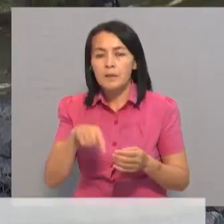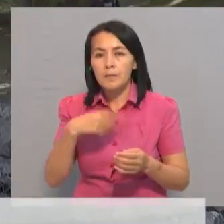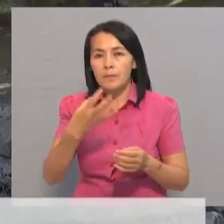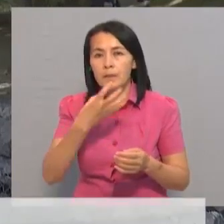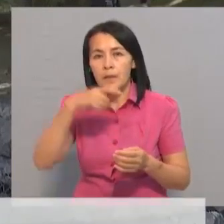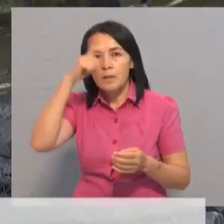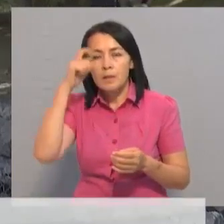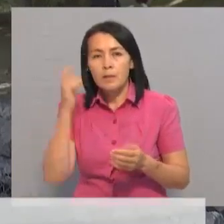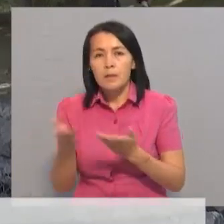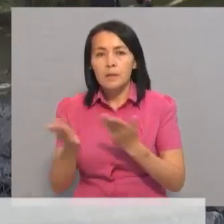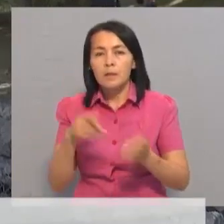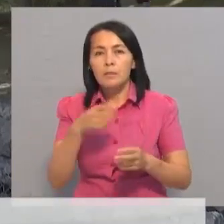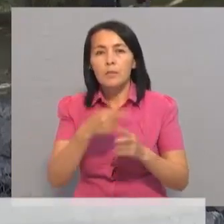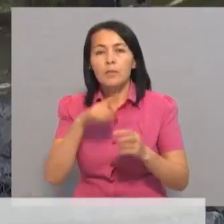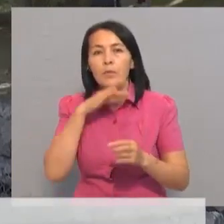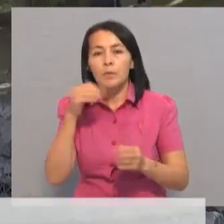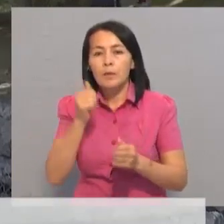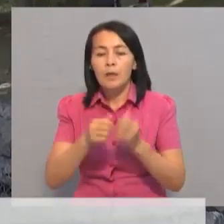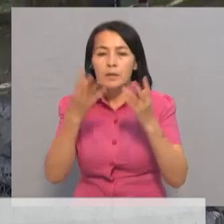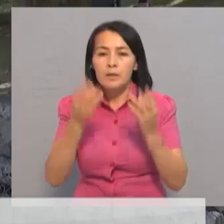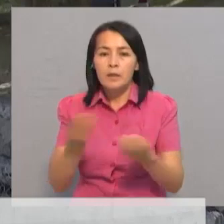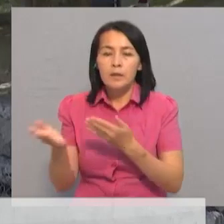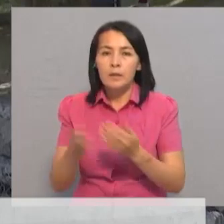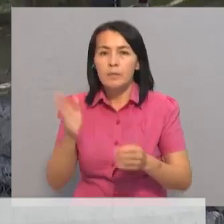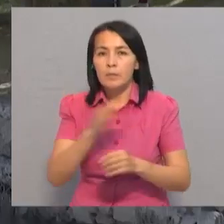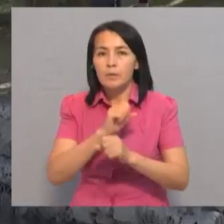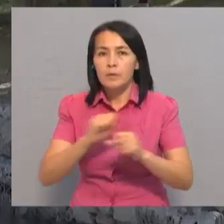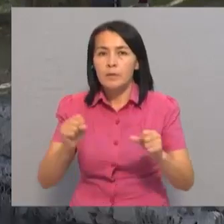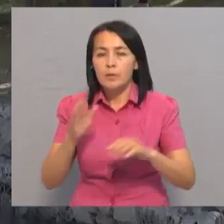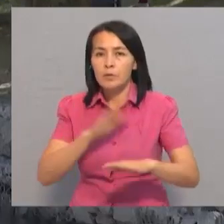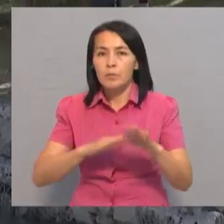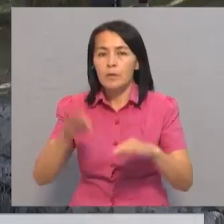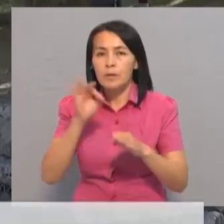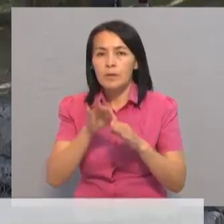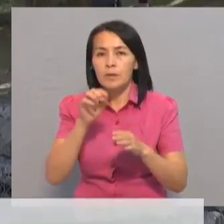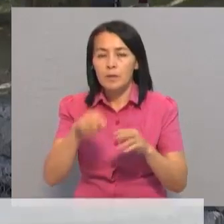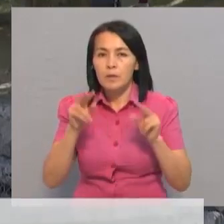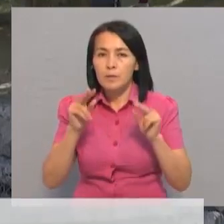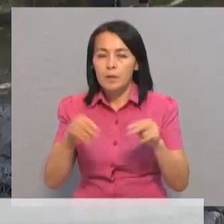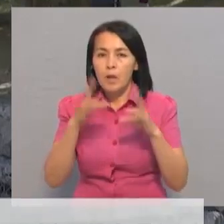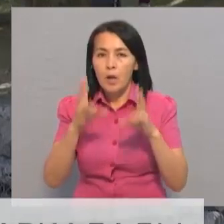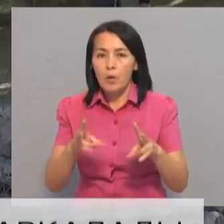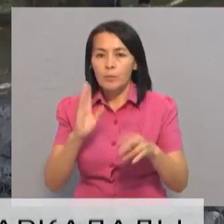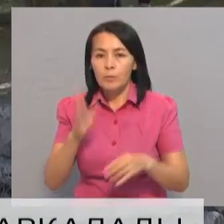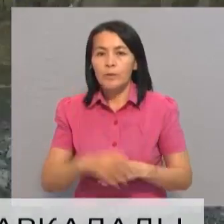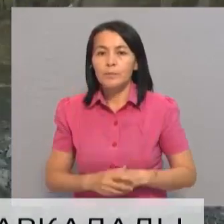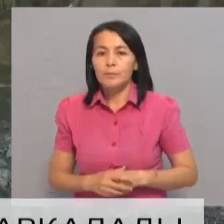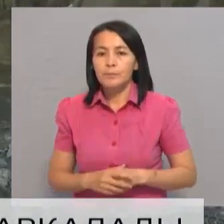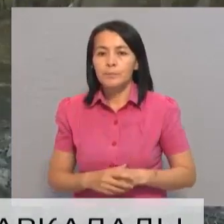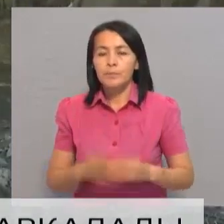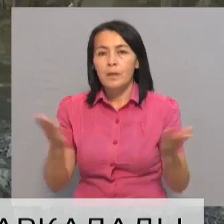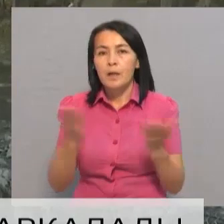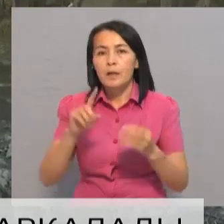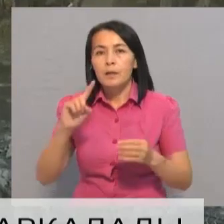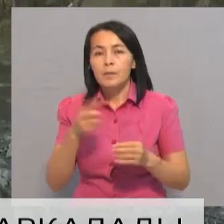ыстықта келушілер өте көп. Өзім күнара келіп тұрамын. Тыйым салынған жерлерде шомылмаймын, себебі онда шын мәнінде қауіпті болады. Қандай